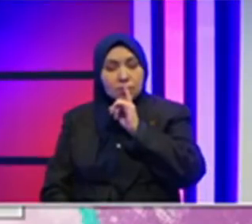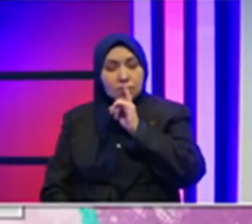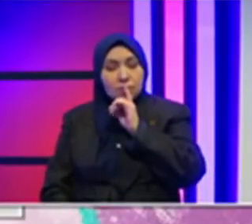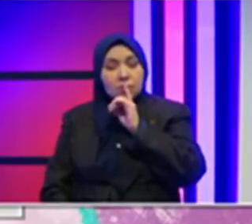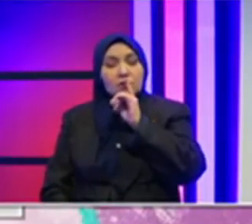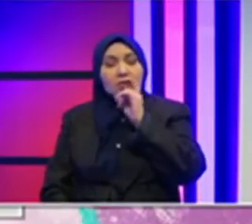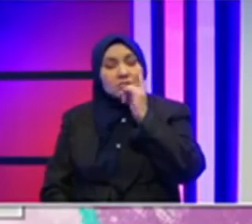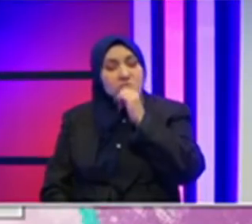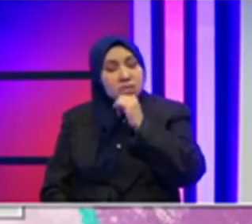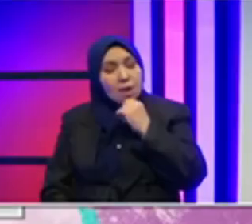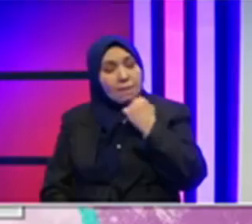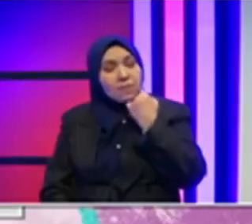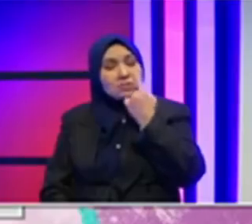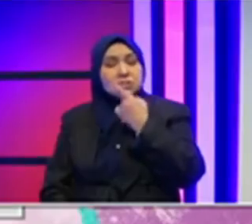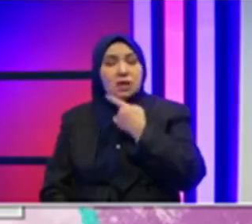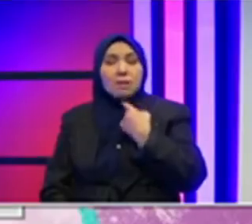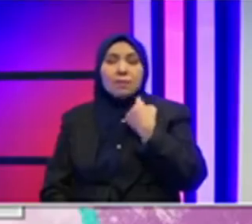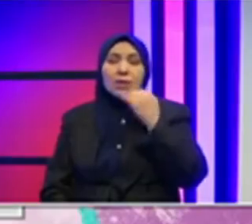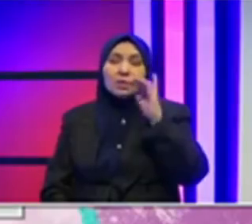من